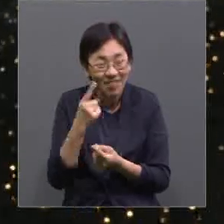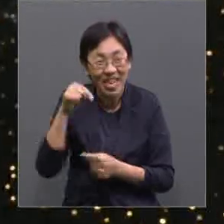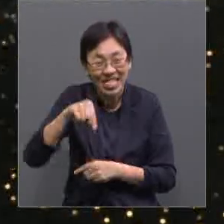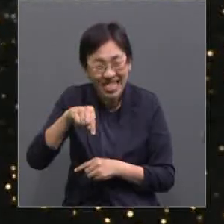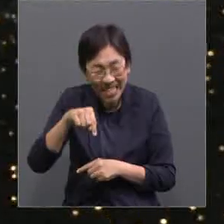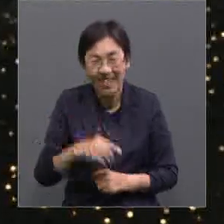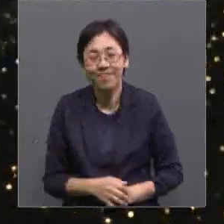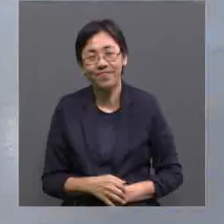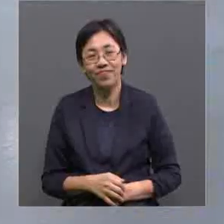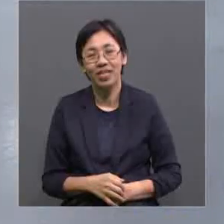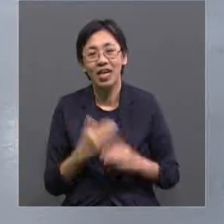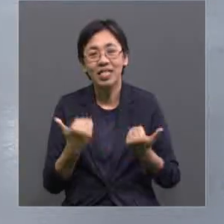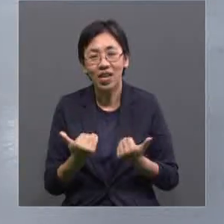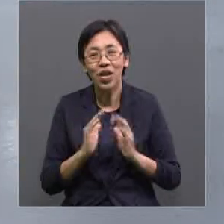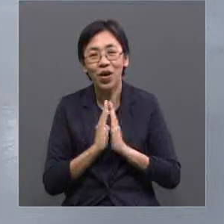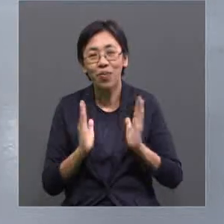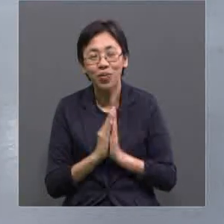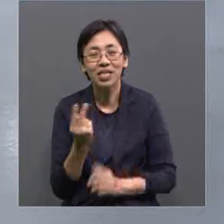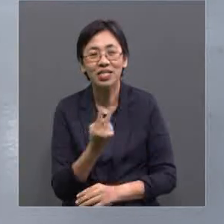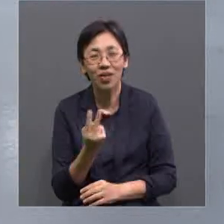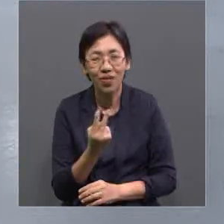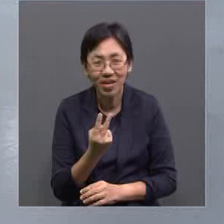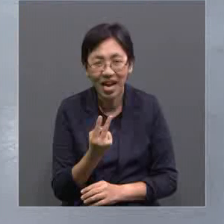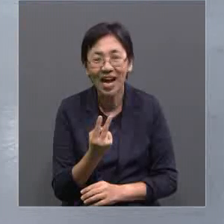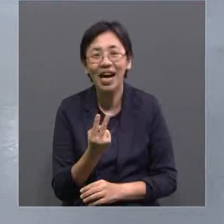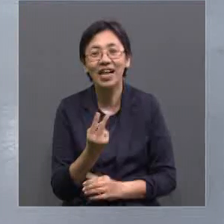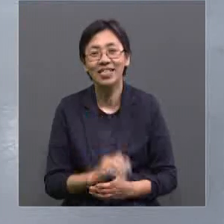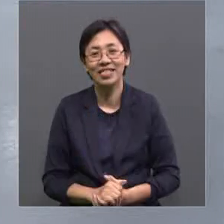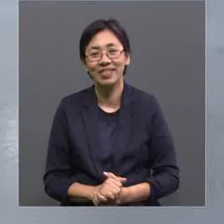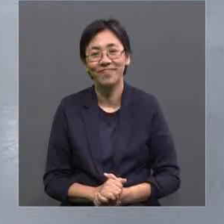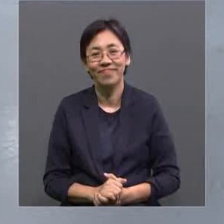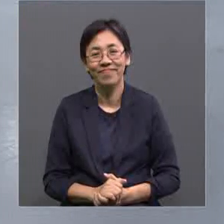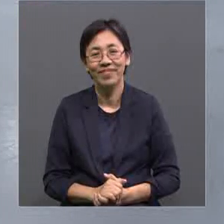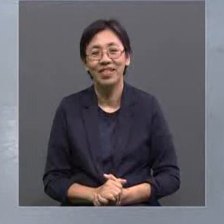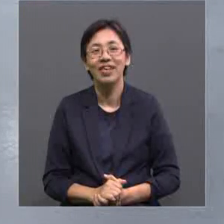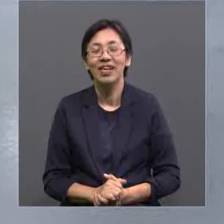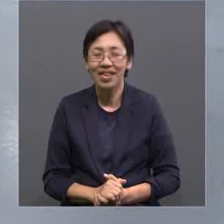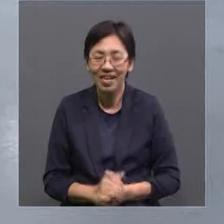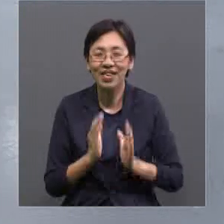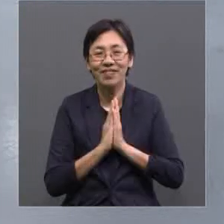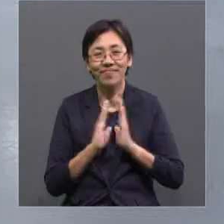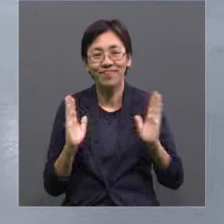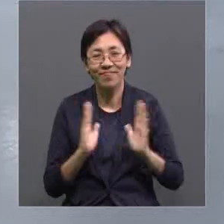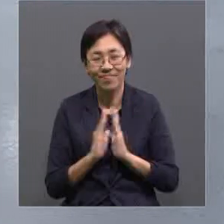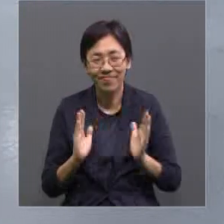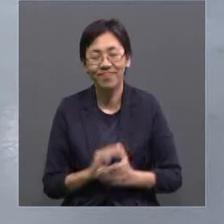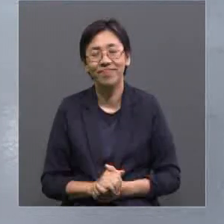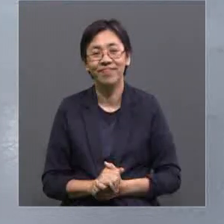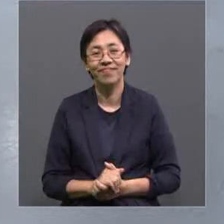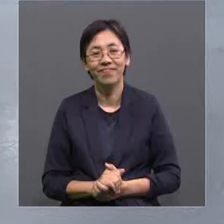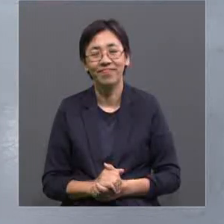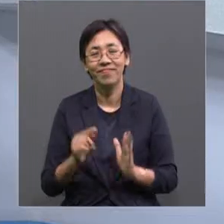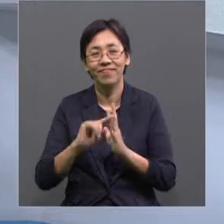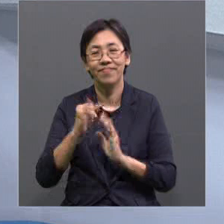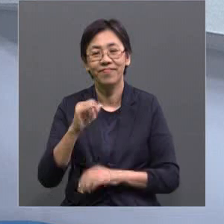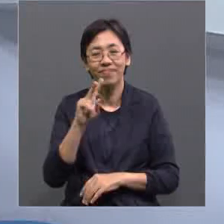ภสันต์รังสรรค์นะคะช่วงนี้ขอขอบคุณพี่กิ๊กแล้วก็พี่พีทมากมากเลยนะคะ ขอบคุณค่ะน้องเจนนะคะน้องเจน